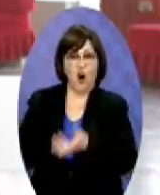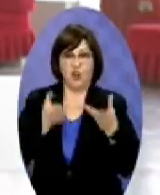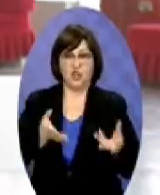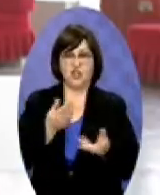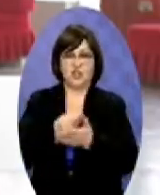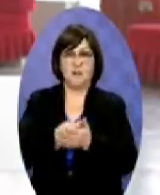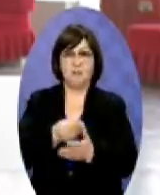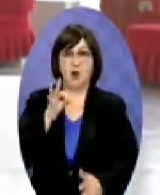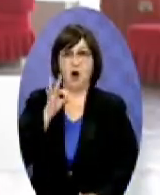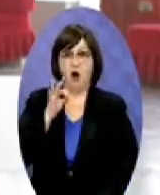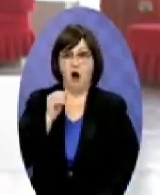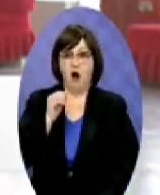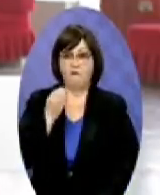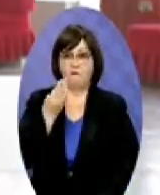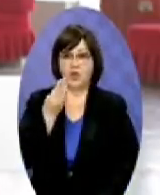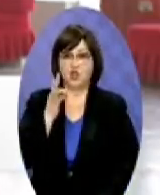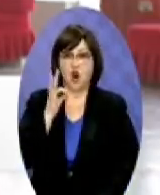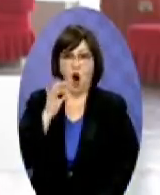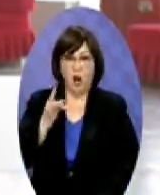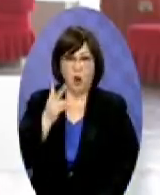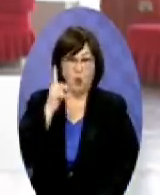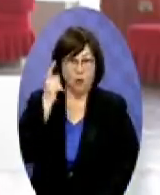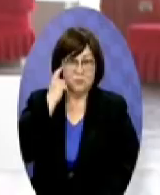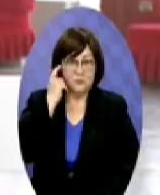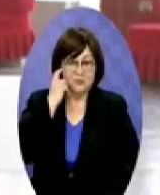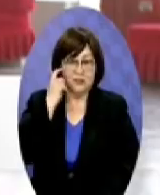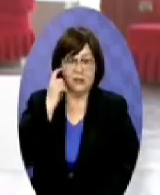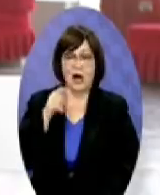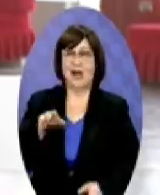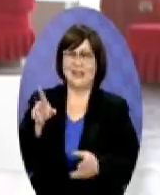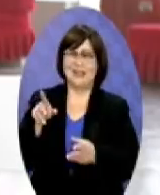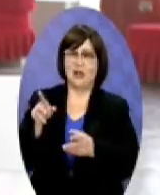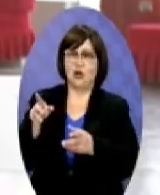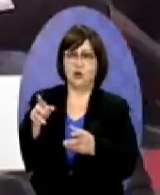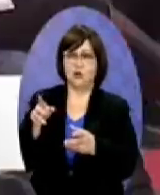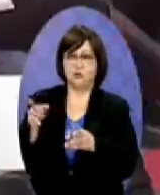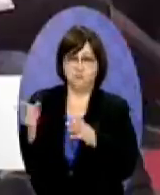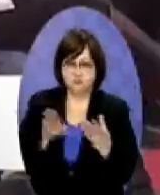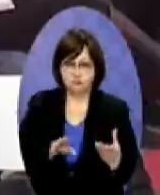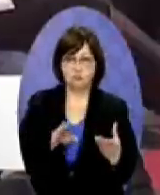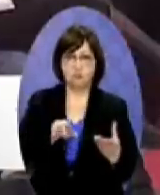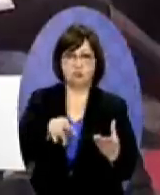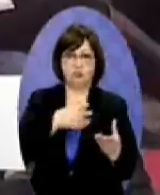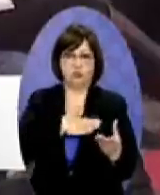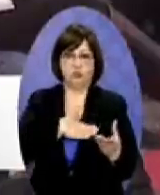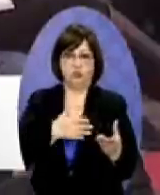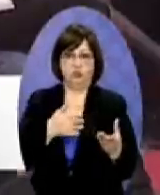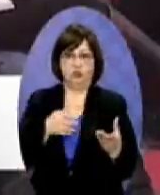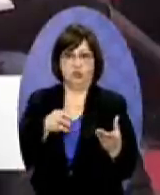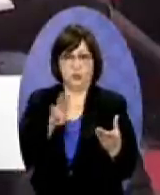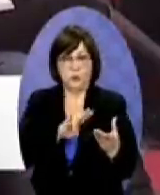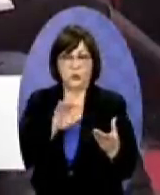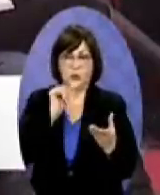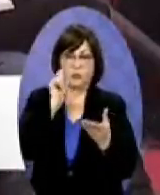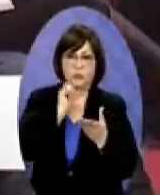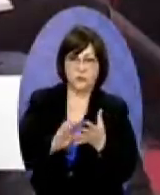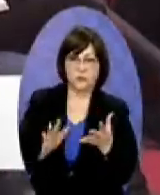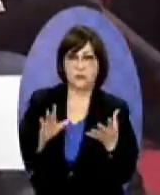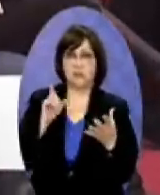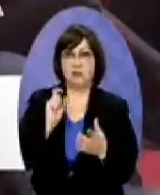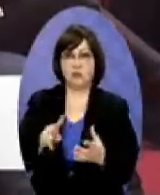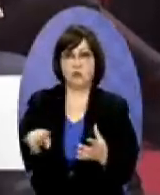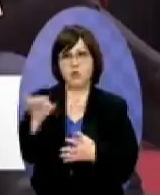тэрийг нутагшуулах, орчуулах энэ ажлыг бол байнга хийж явж байна. Хэл бол тухайн улс үндэстний дархлаа болж өгдгөөс